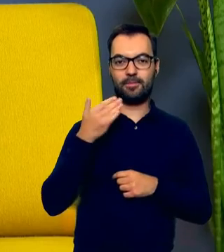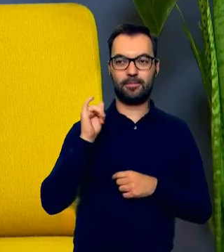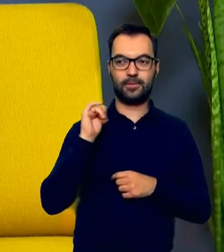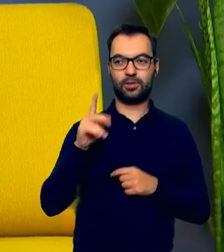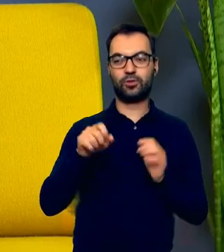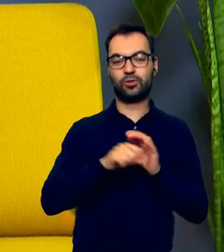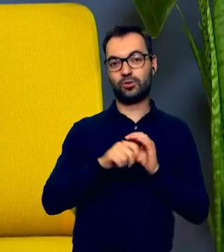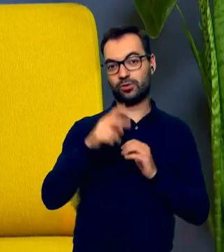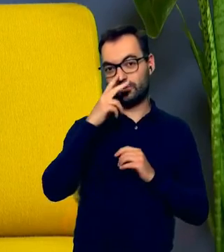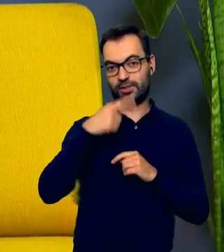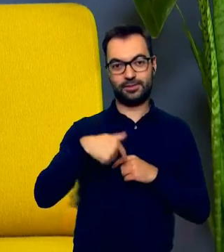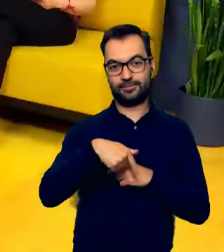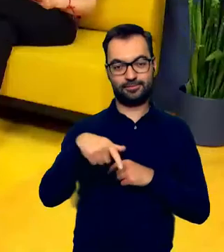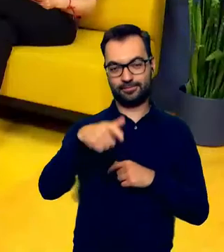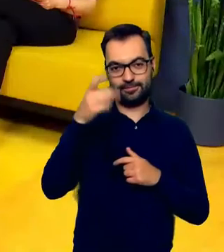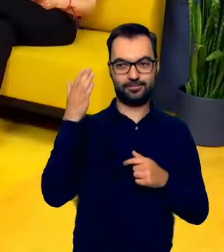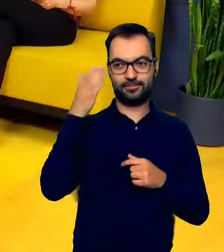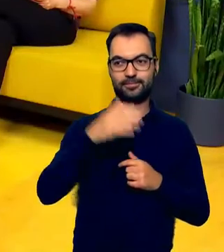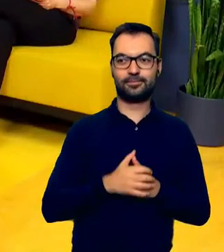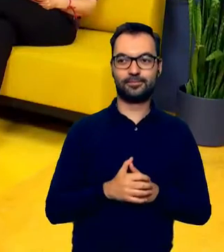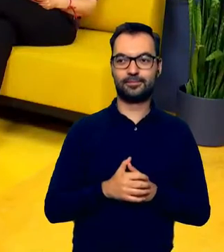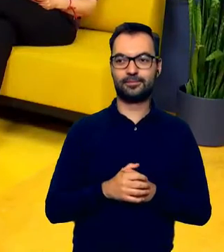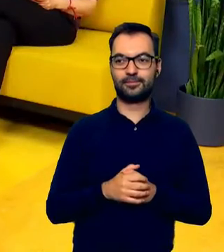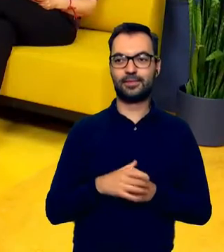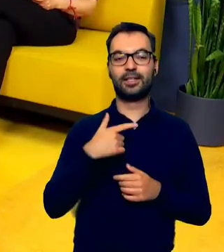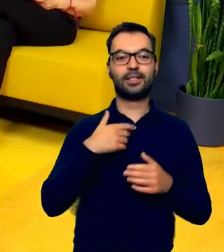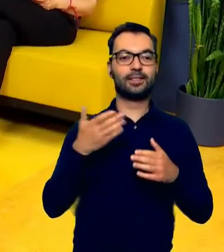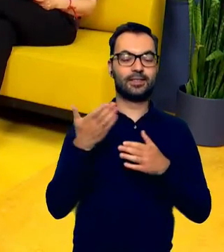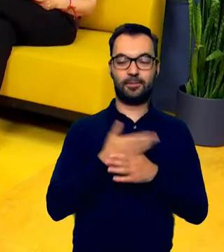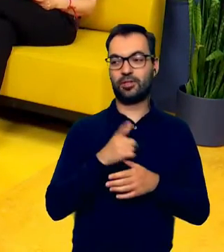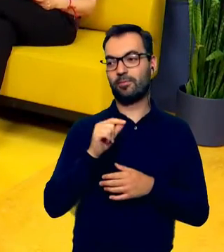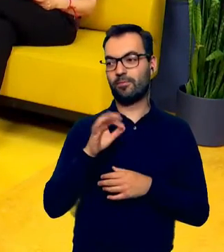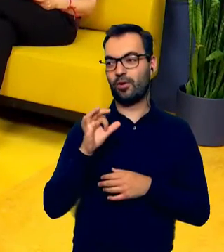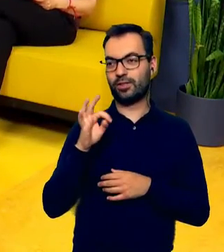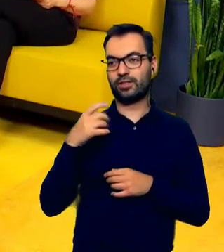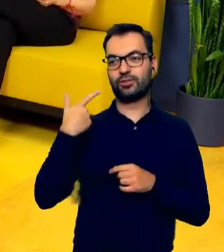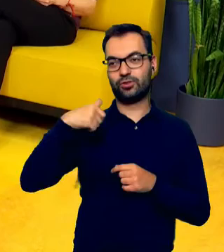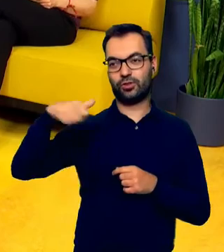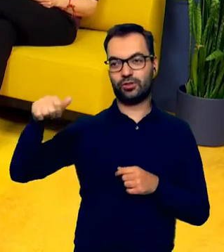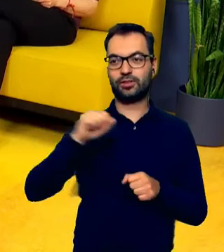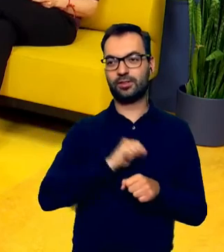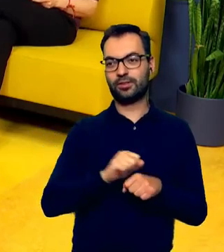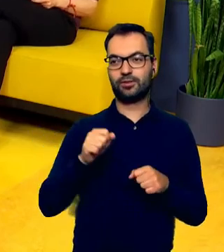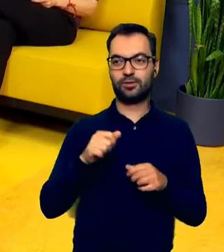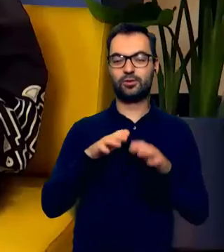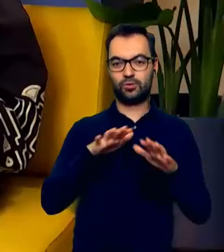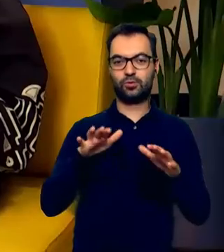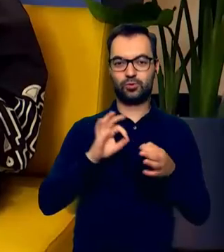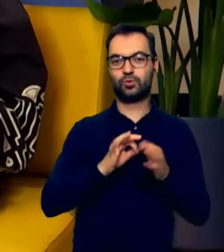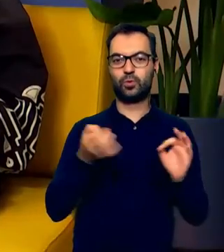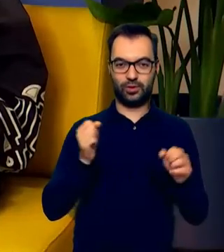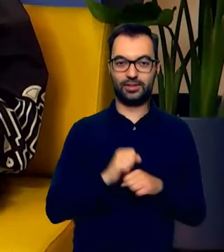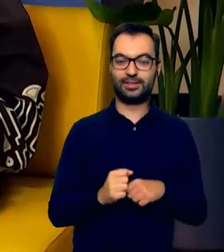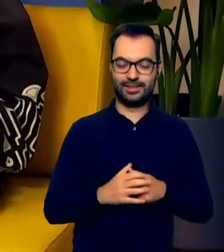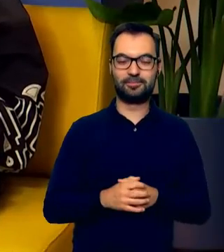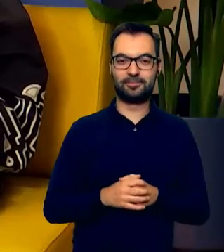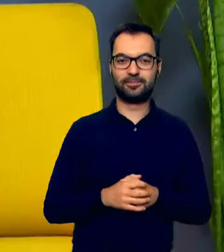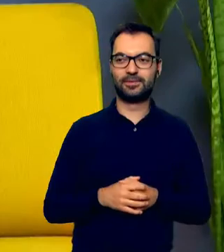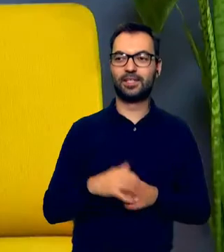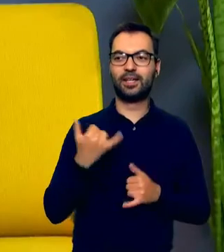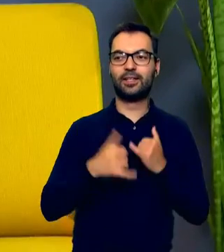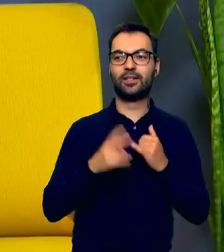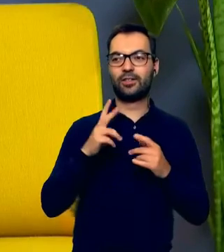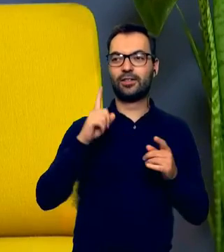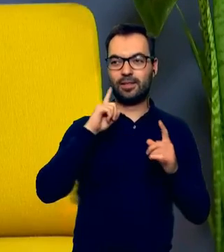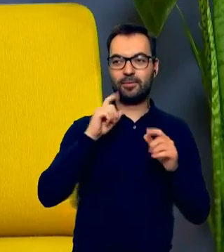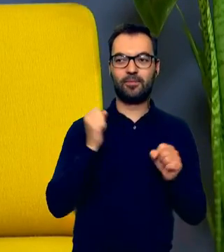empikowych i do zobaczenia gdzieś na szlaku starości. My zapraszamy do naszego podcastu. Tam co tydzień macie dużo złota jest. A gdyby ktoś